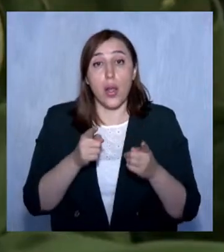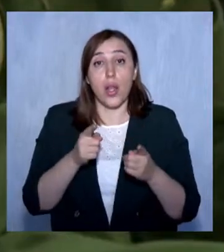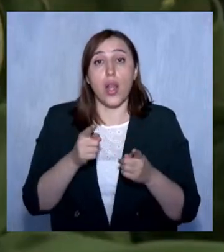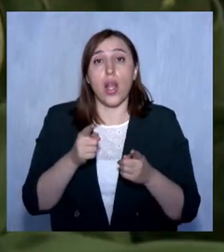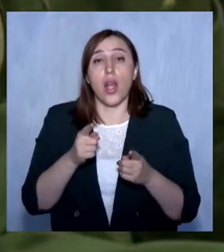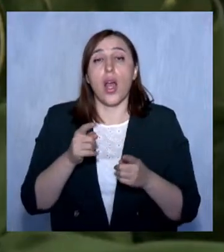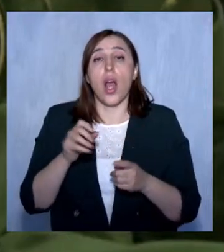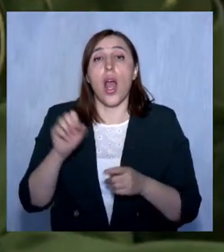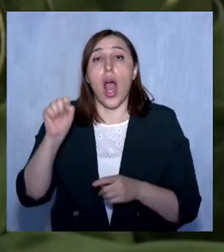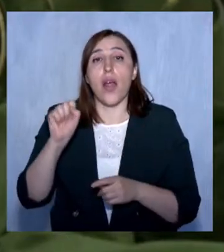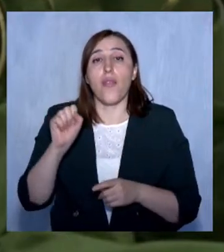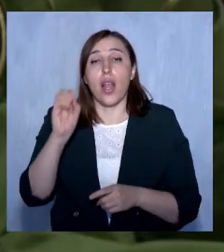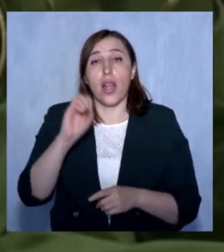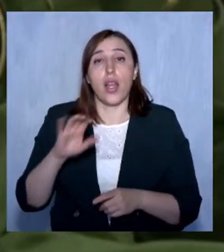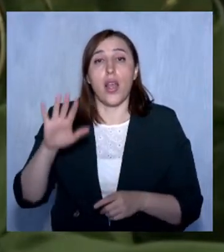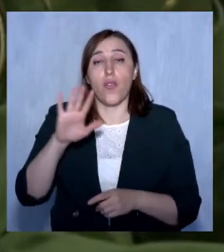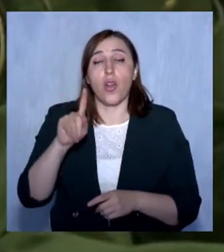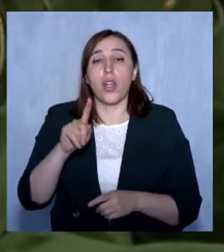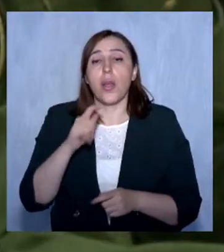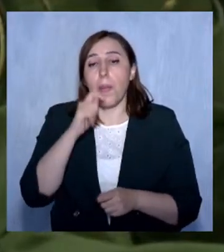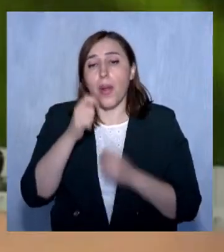արևելիան Եվրոպա անաչի